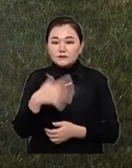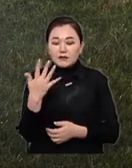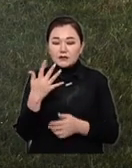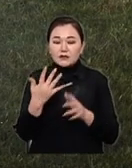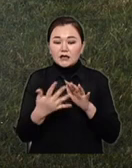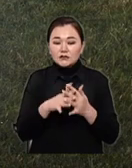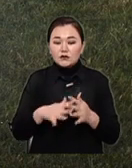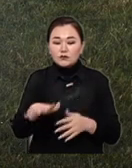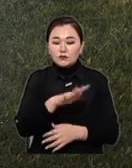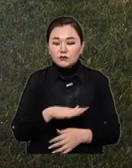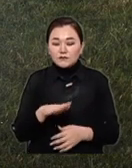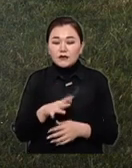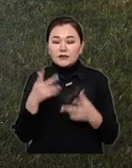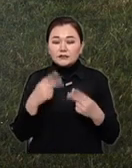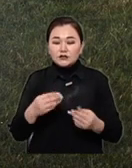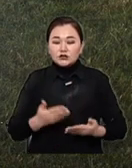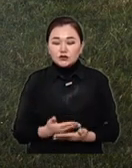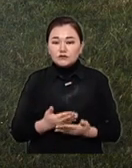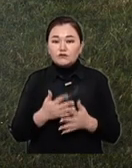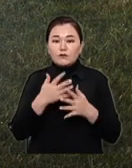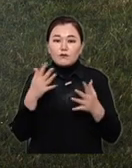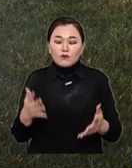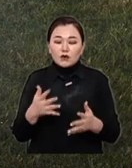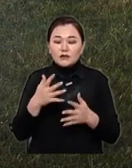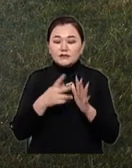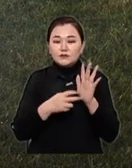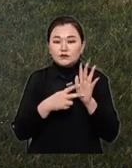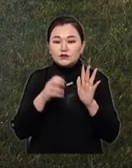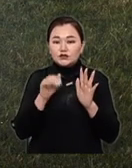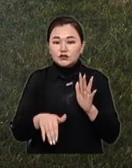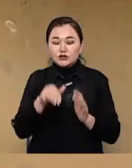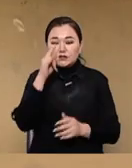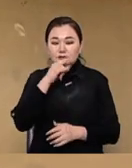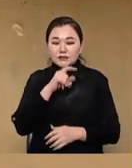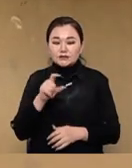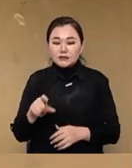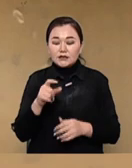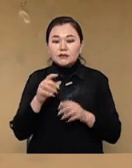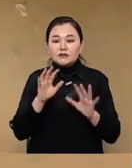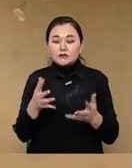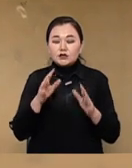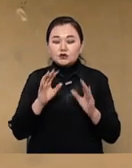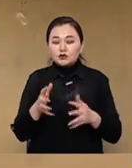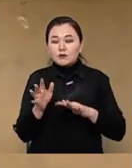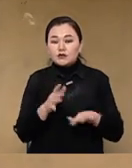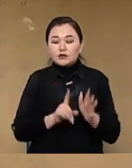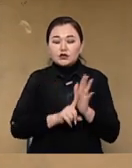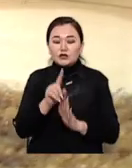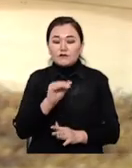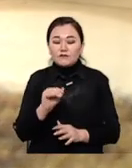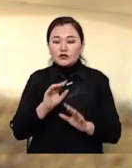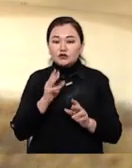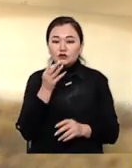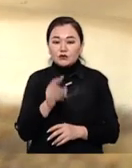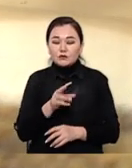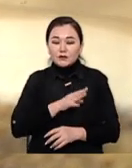255 населенных пунктов, где проживают более 700 тысяч казахстанцев. События, произошедшие в начале февраля,